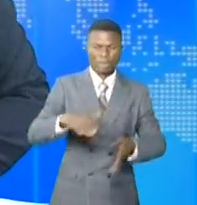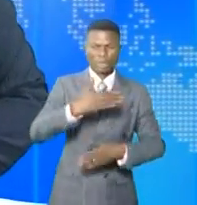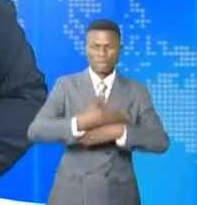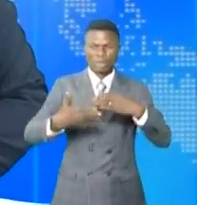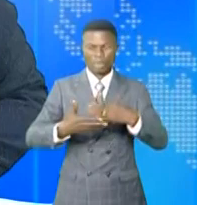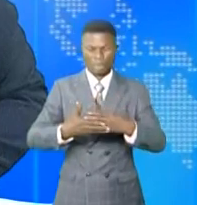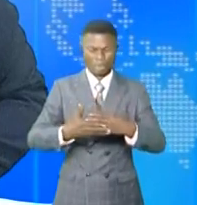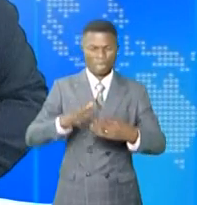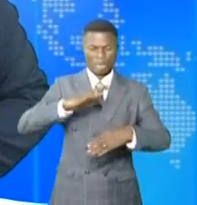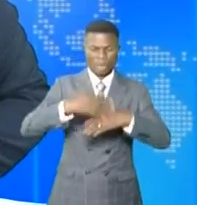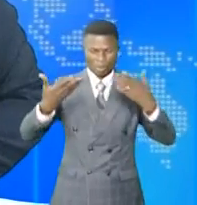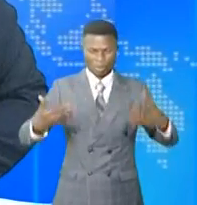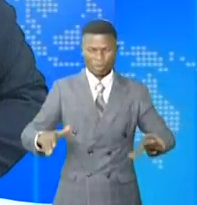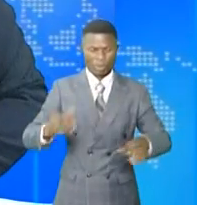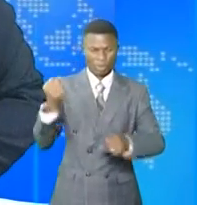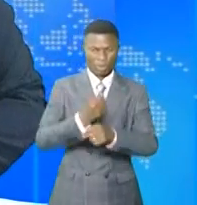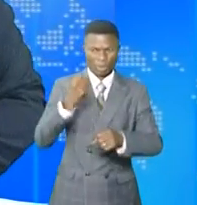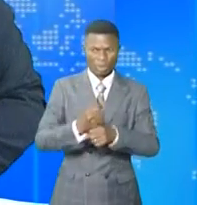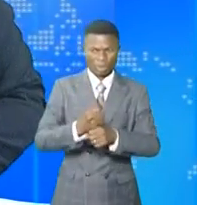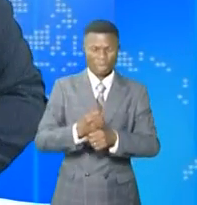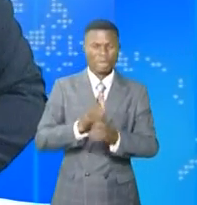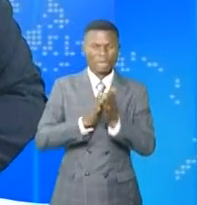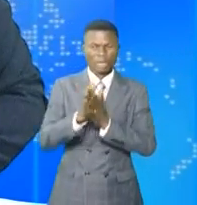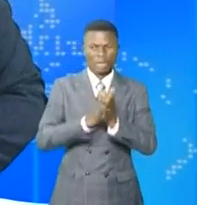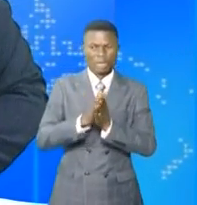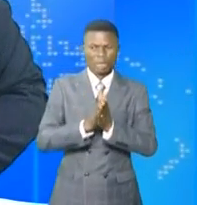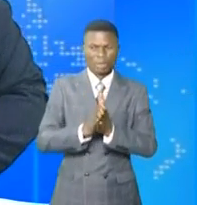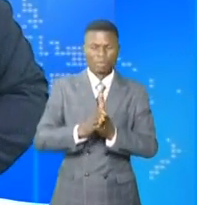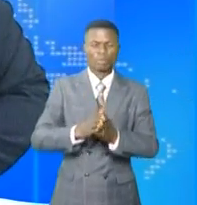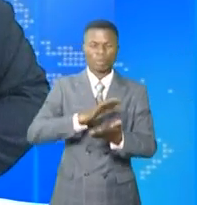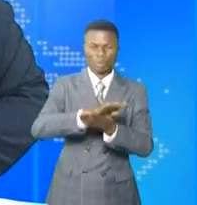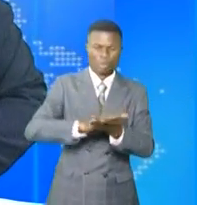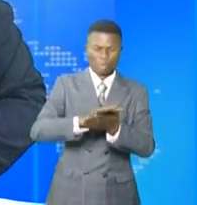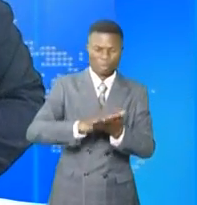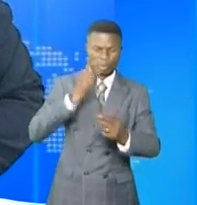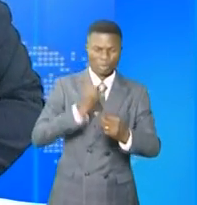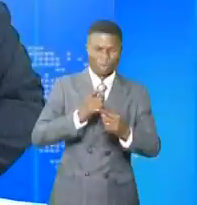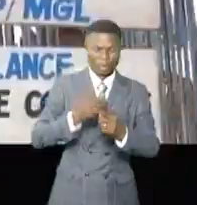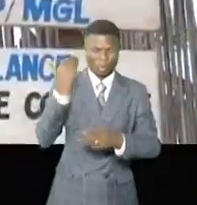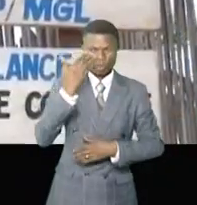l'aérodrome après sa réhabilitation. Les travaux avaient consisté à la pose de roulements en béton armé.